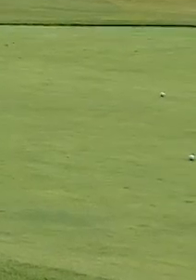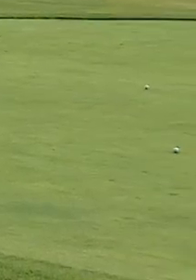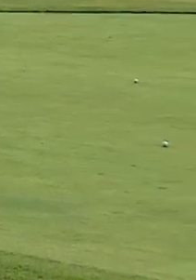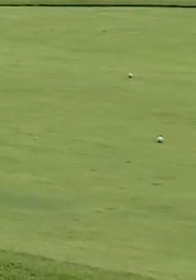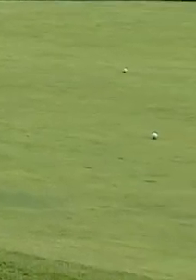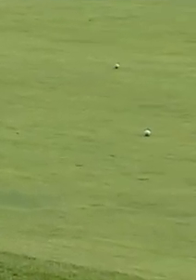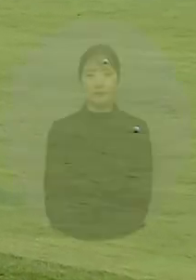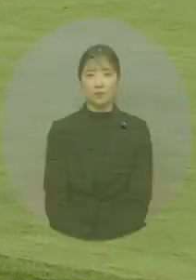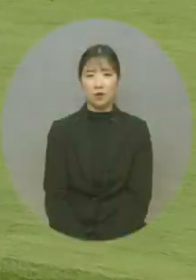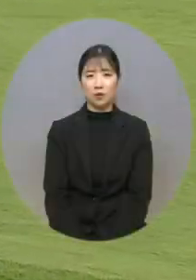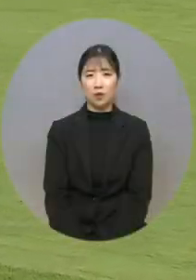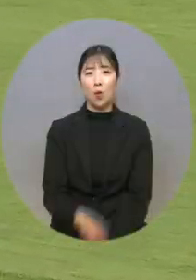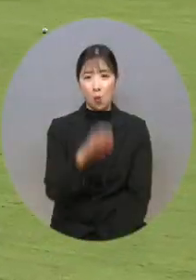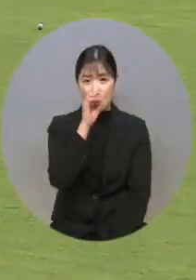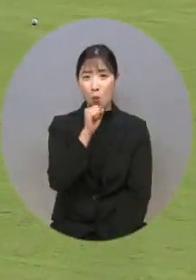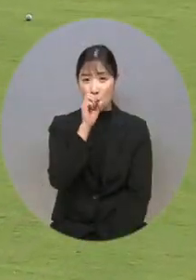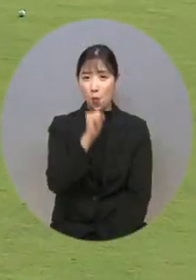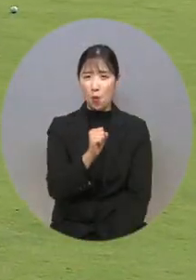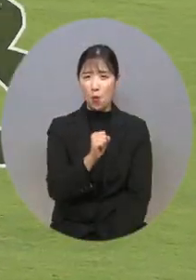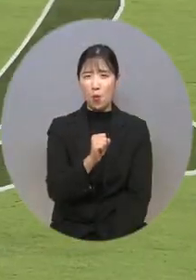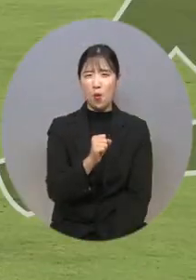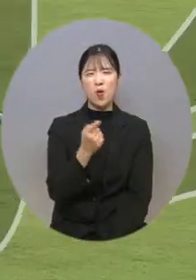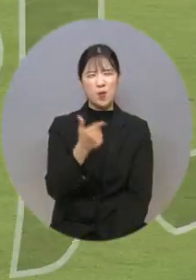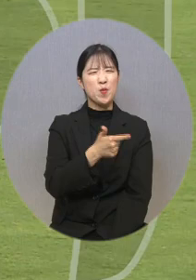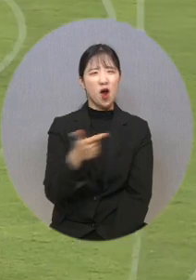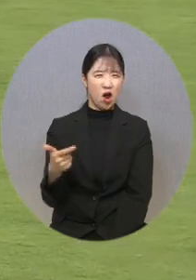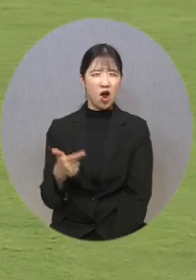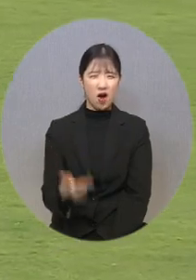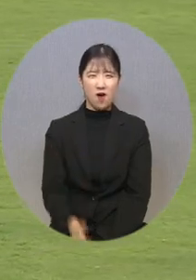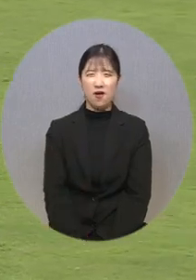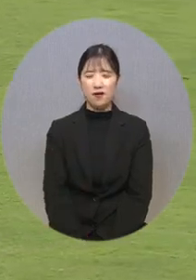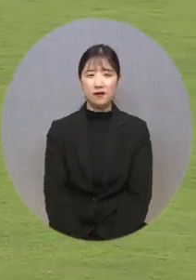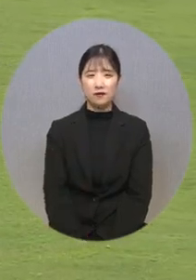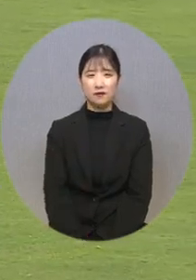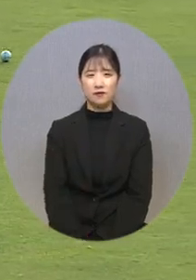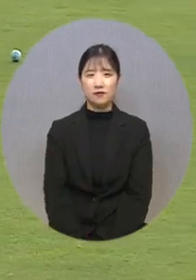어, 나이스. 아, 킥이 크게 쳤다.